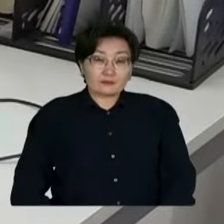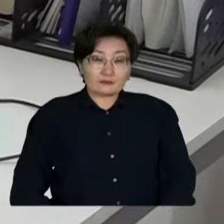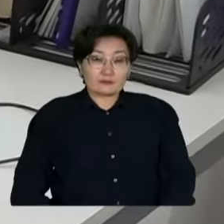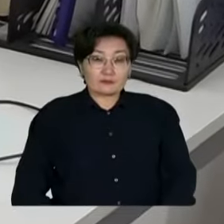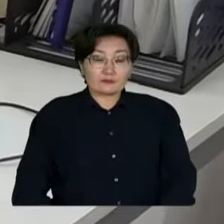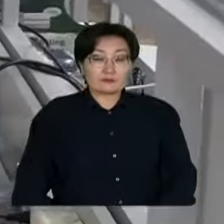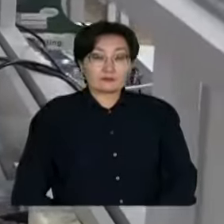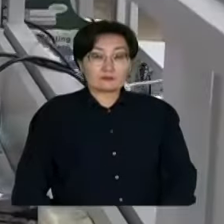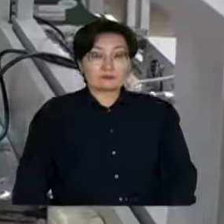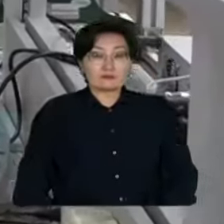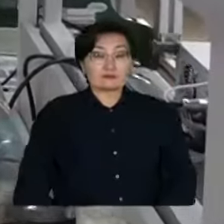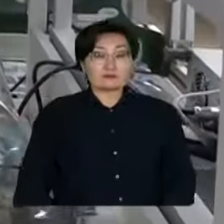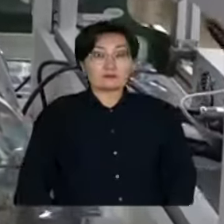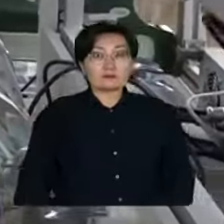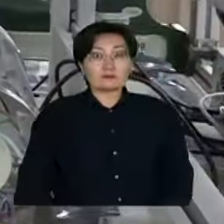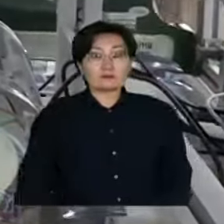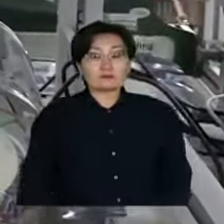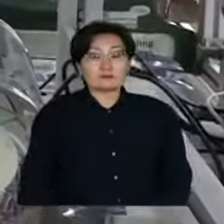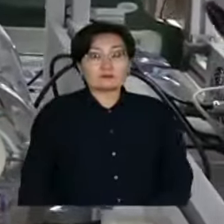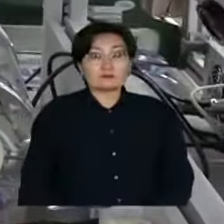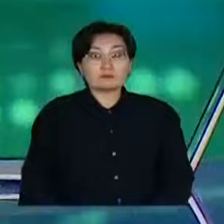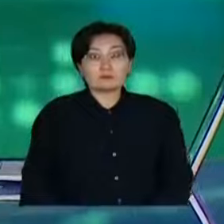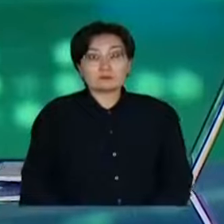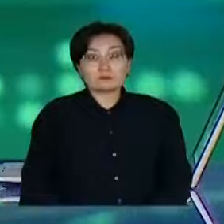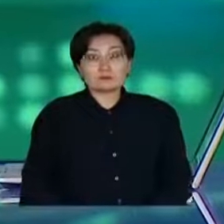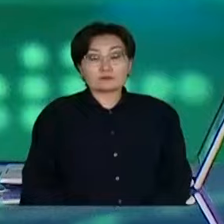Мирам Исабеков, Алматы телеарнасы.